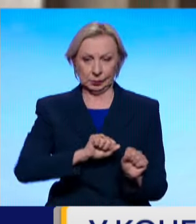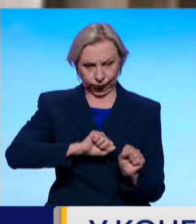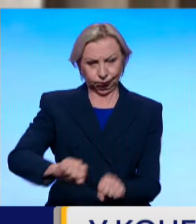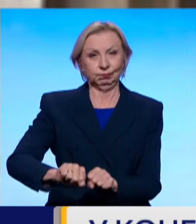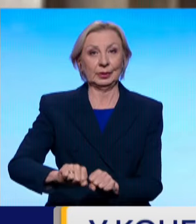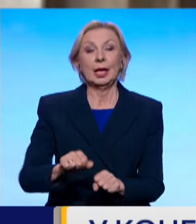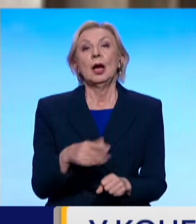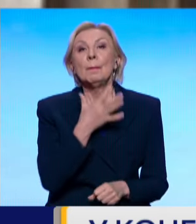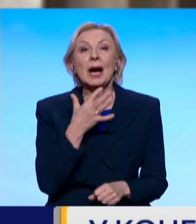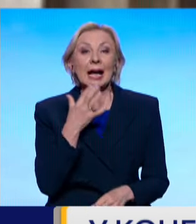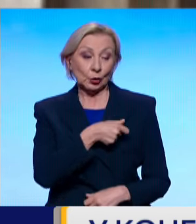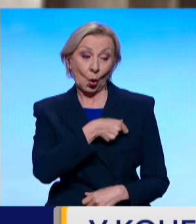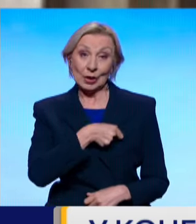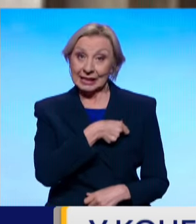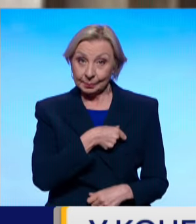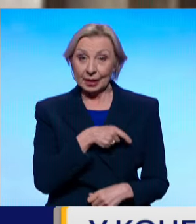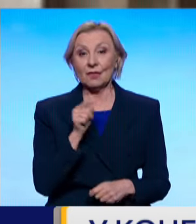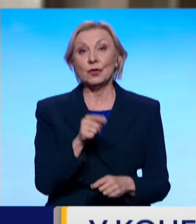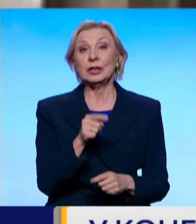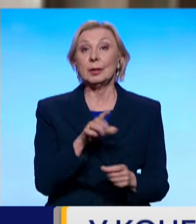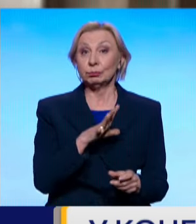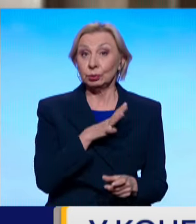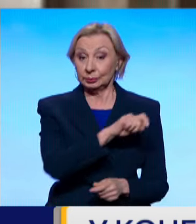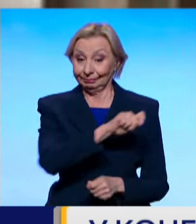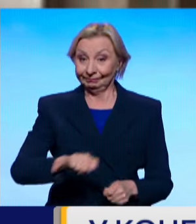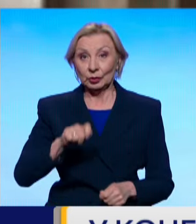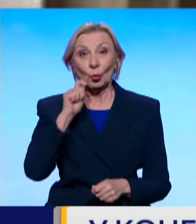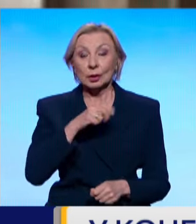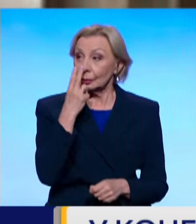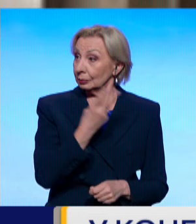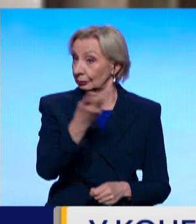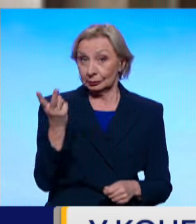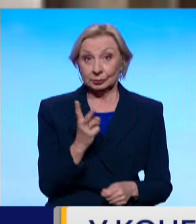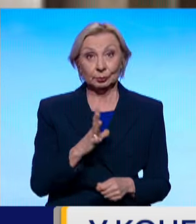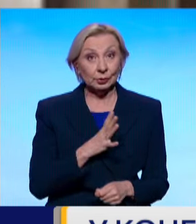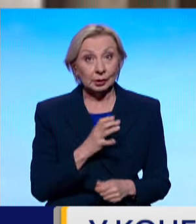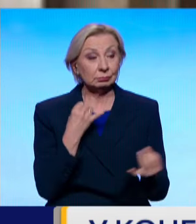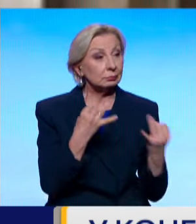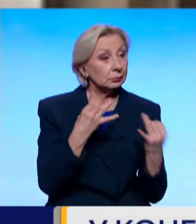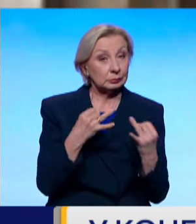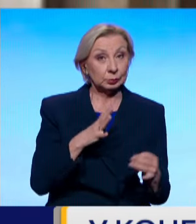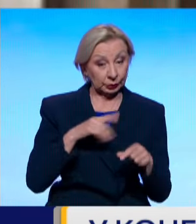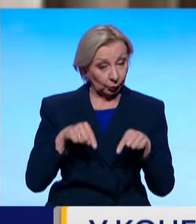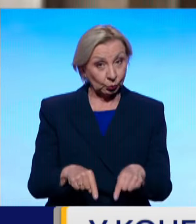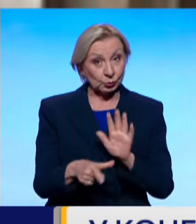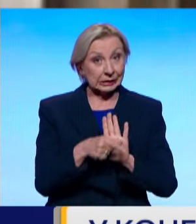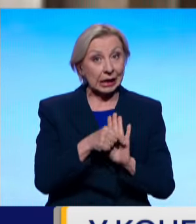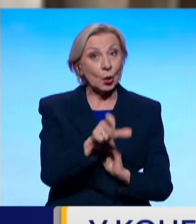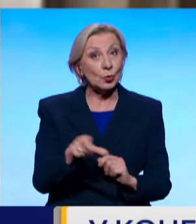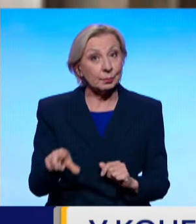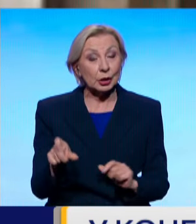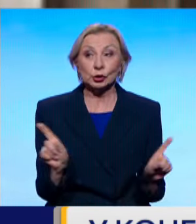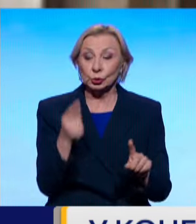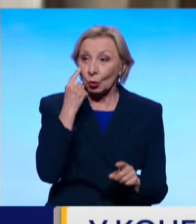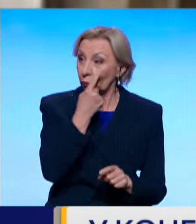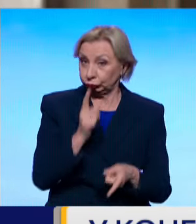А дуже багато конгресменів посилаються на свої особисті поїздки в Україну, просто на свої розмови з людьми в Україні, на те, що вони побачили, яке